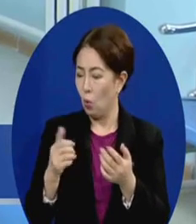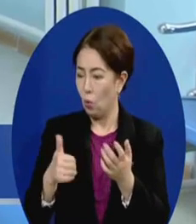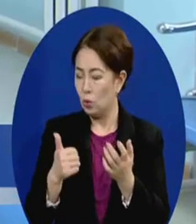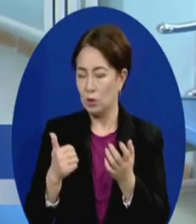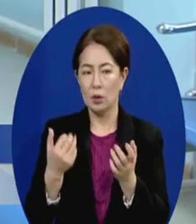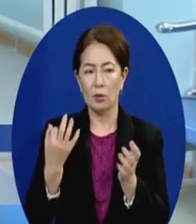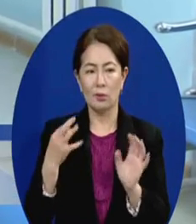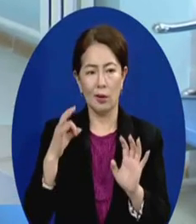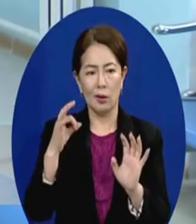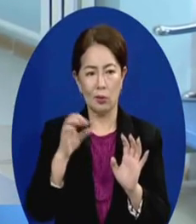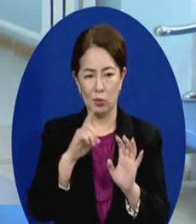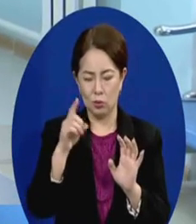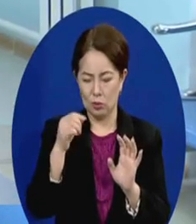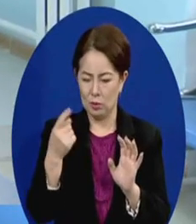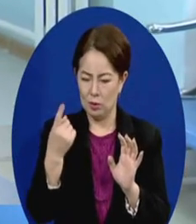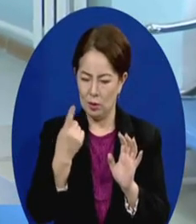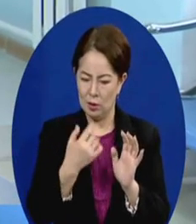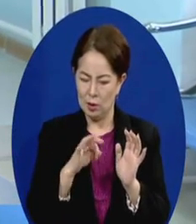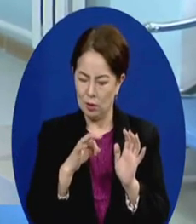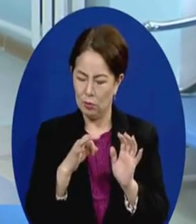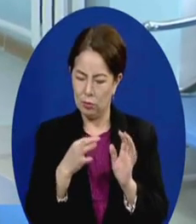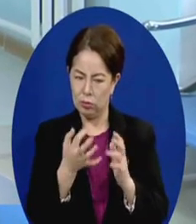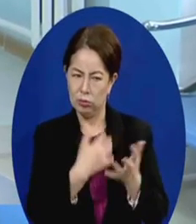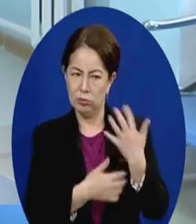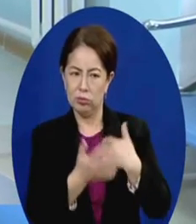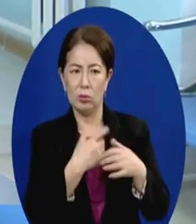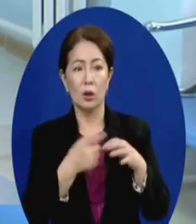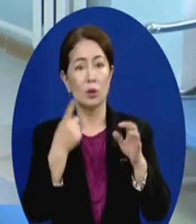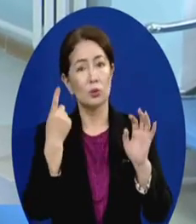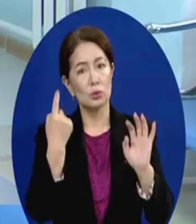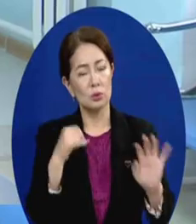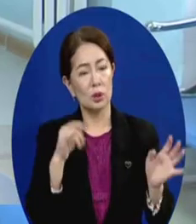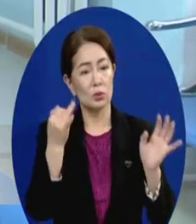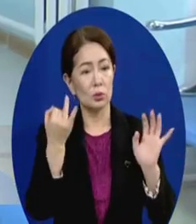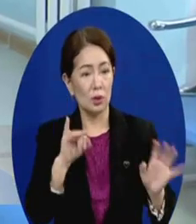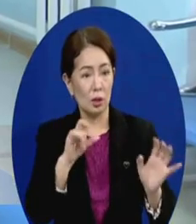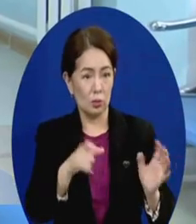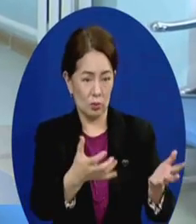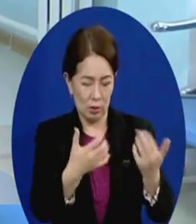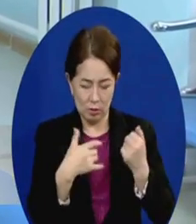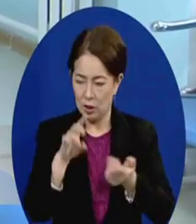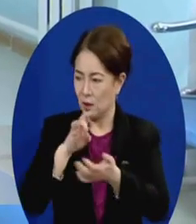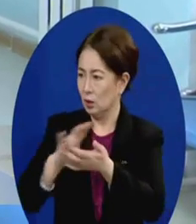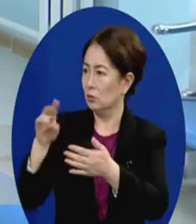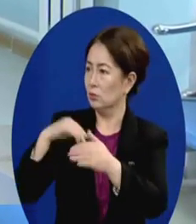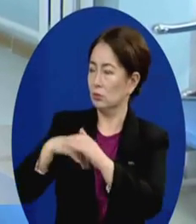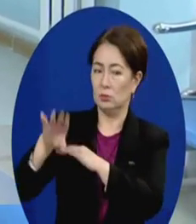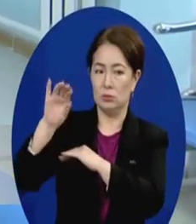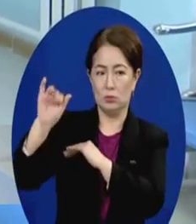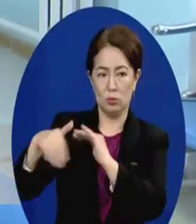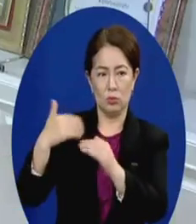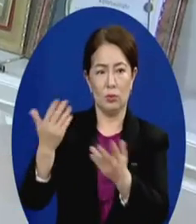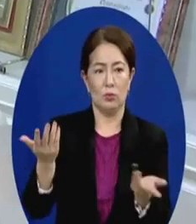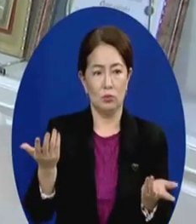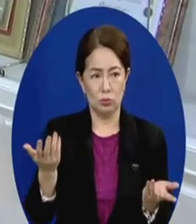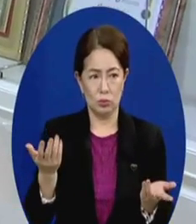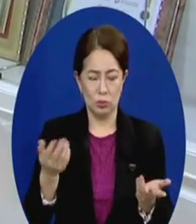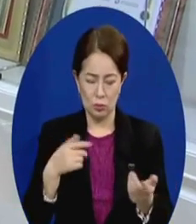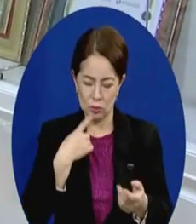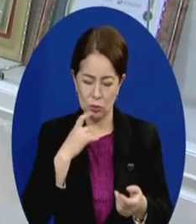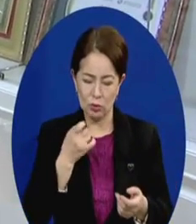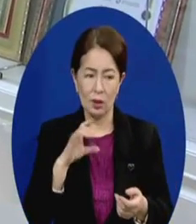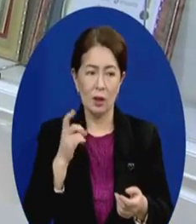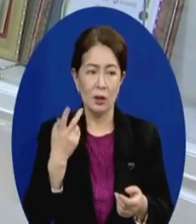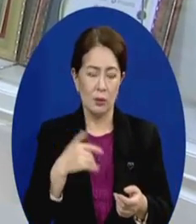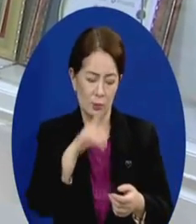80-аас өшөө олон бараг 160-170 хүн оншилгоо хийгдчихээж тэрийг нэхэмжилж авахар тийм хүндрэлтэй тал байдаг. Тэр